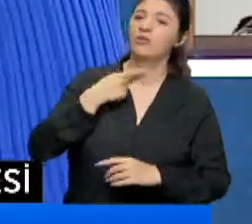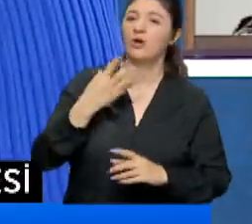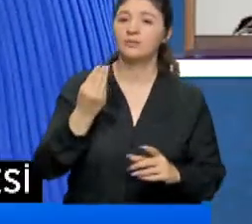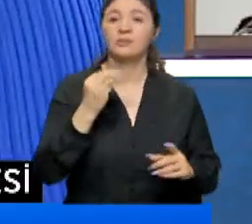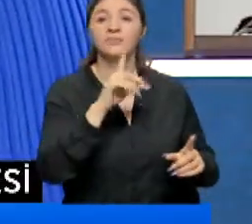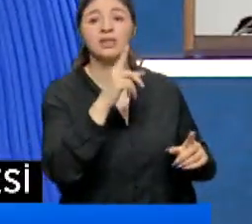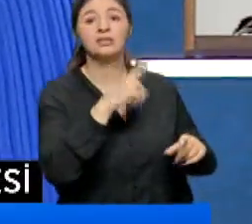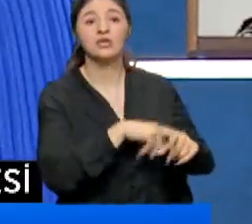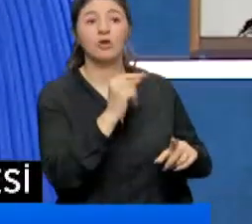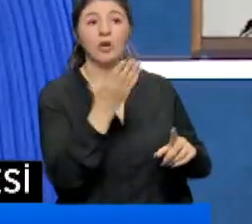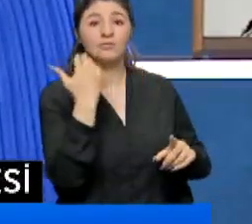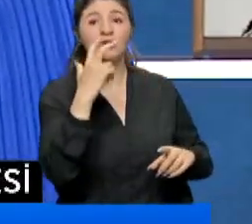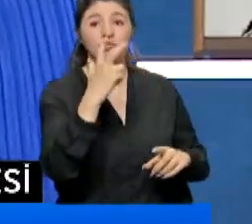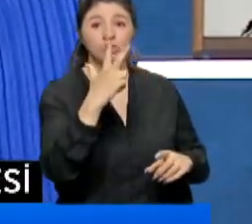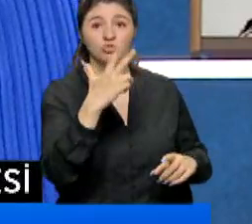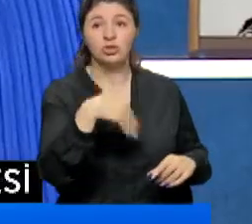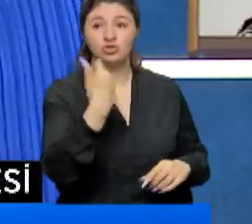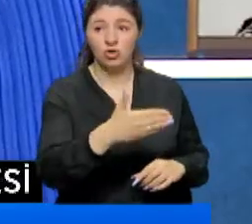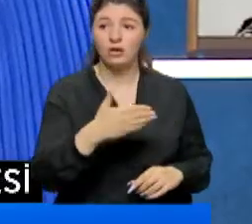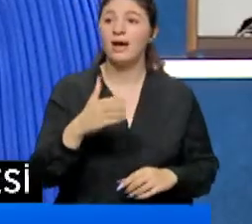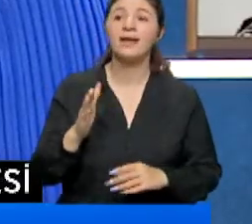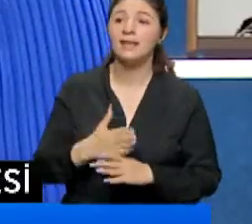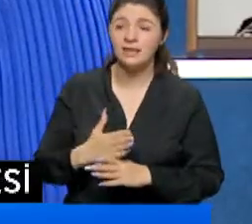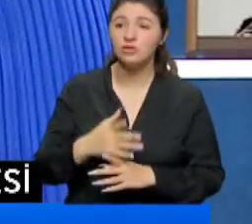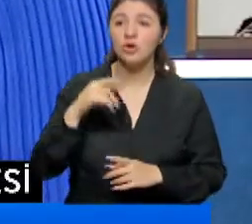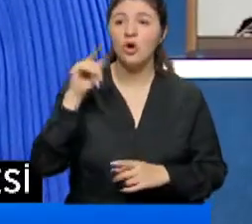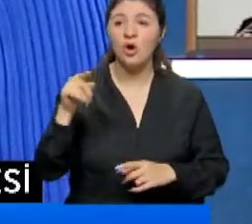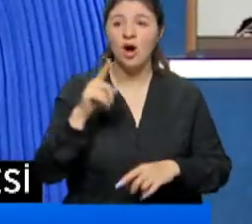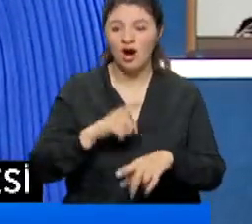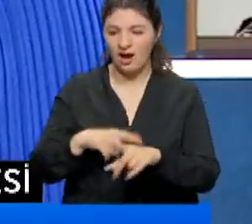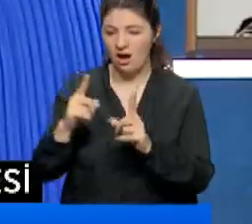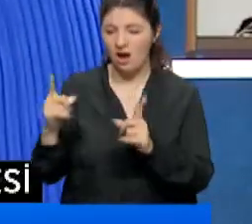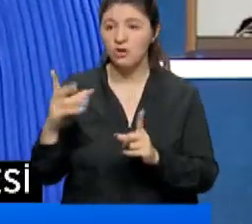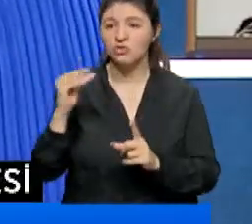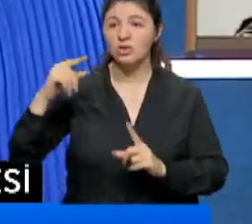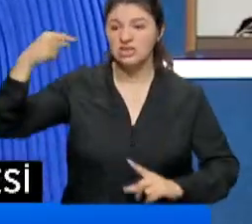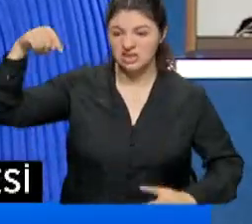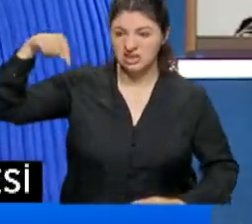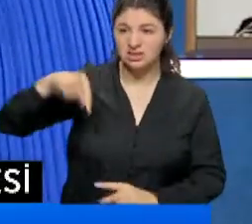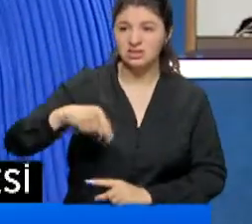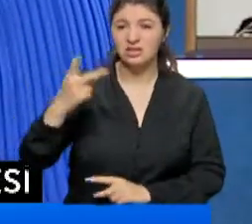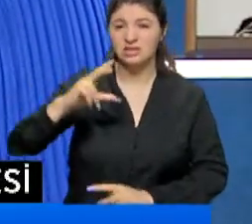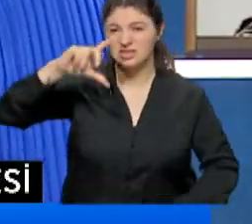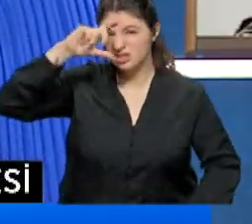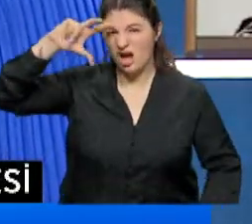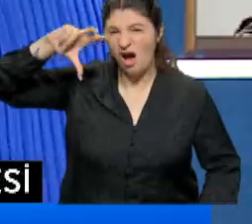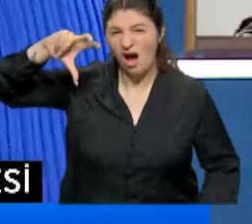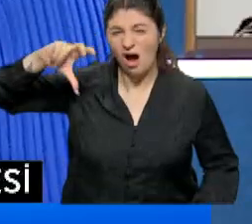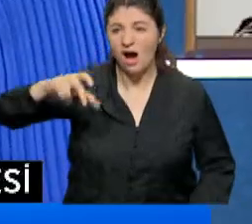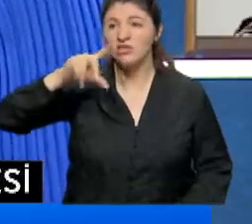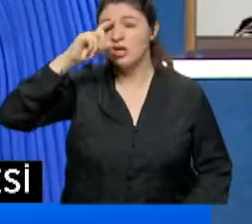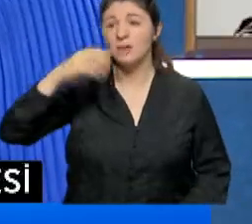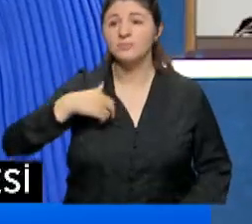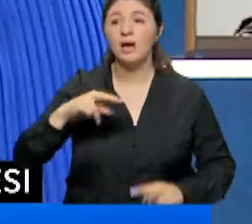11'den önce 34 sonra Neden Çünkü o ara dönem Çok dik gelen ışınlar çok sıcak oluyor